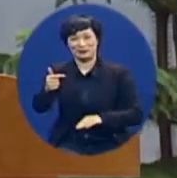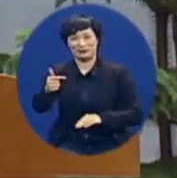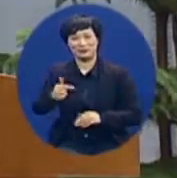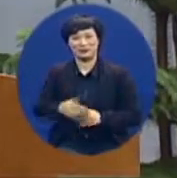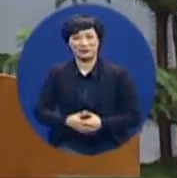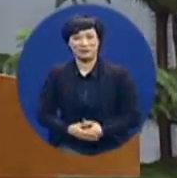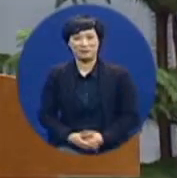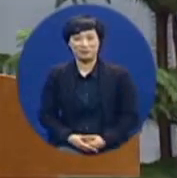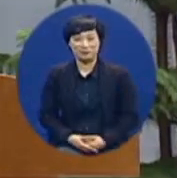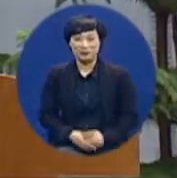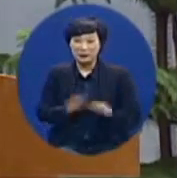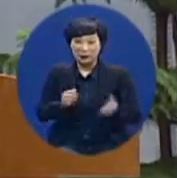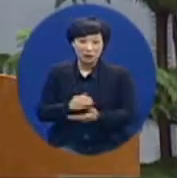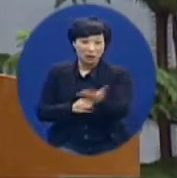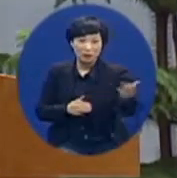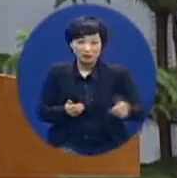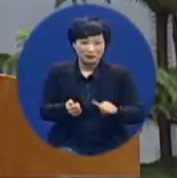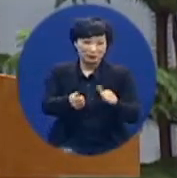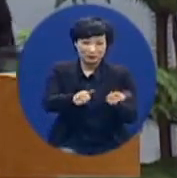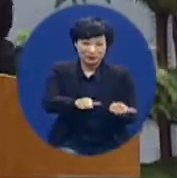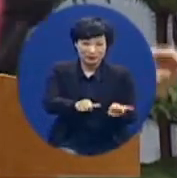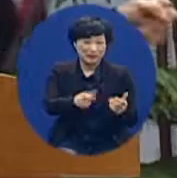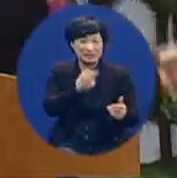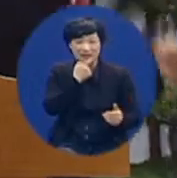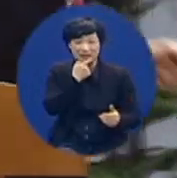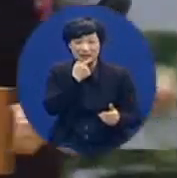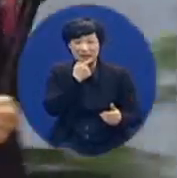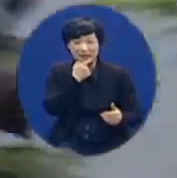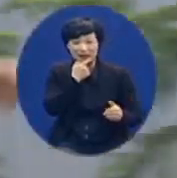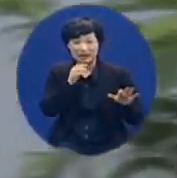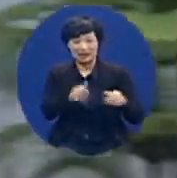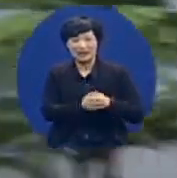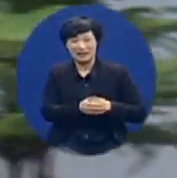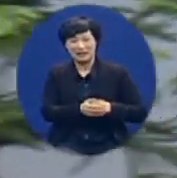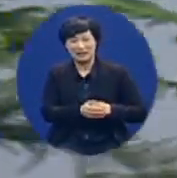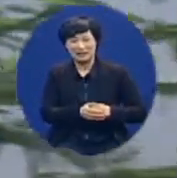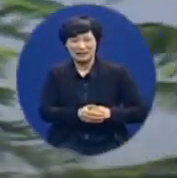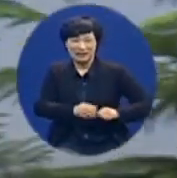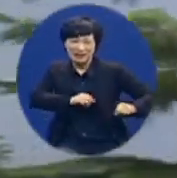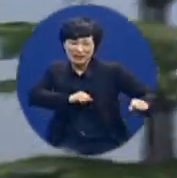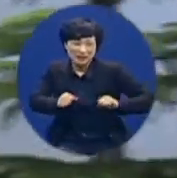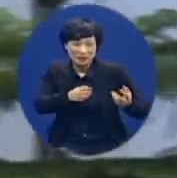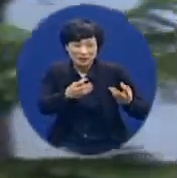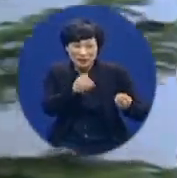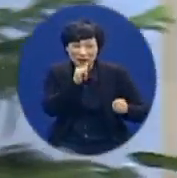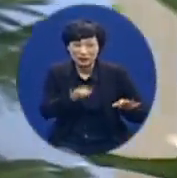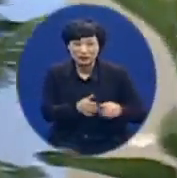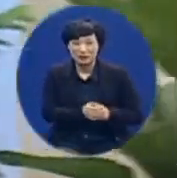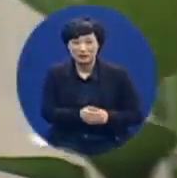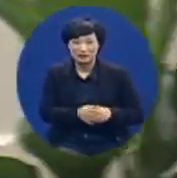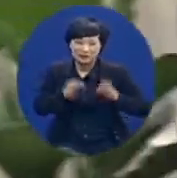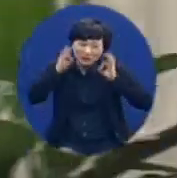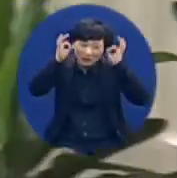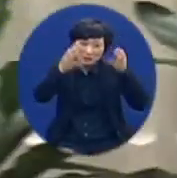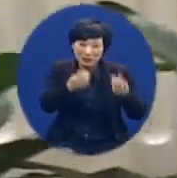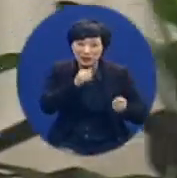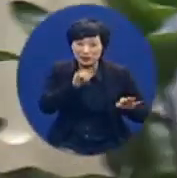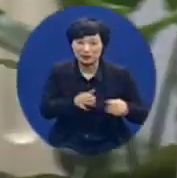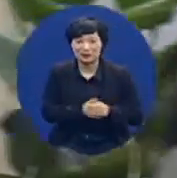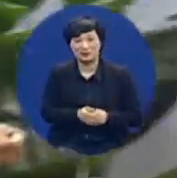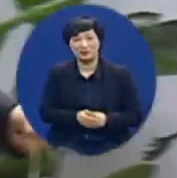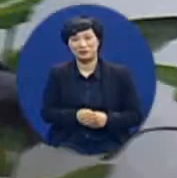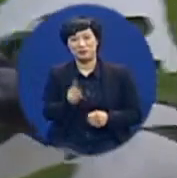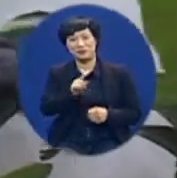아멘 사람들은 안 죽어 불려고 몸 버림을집니다 안 죽어 보려고